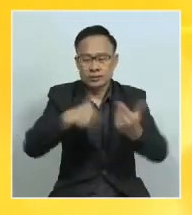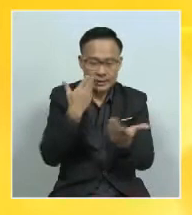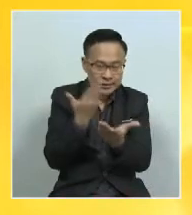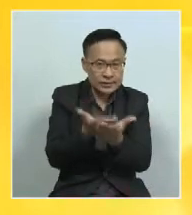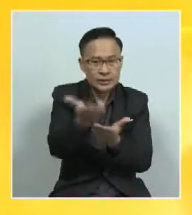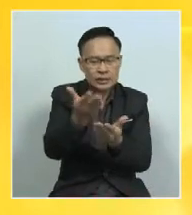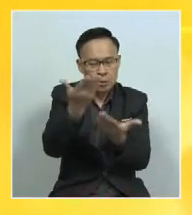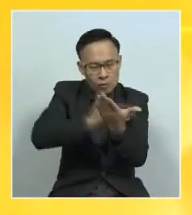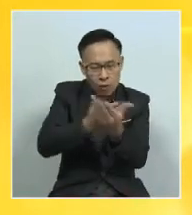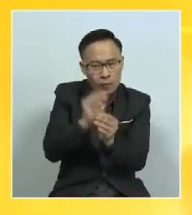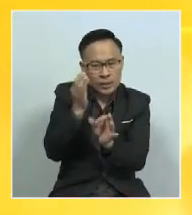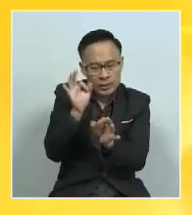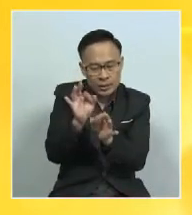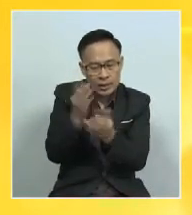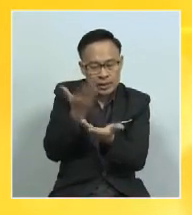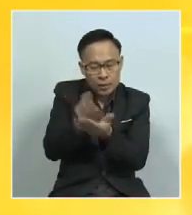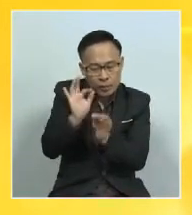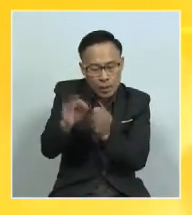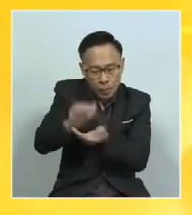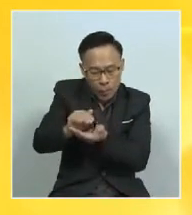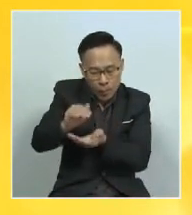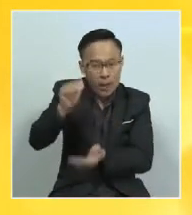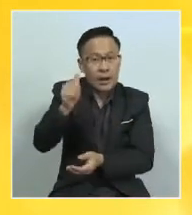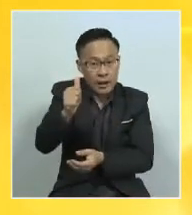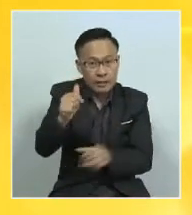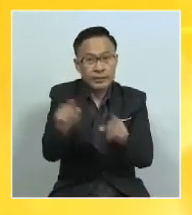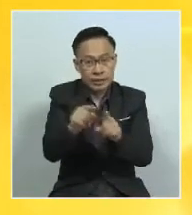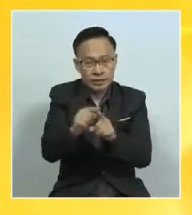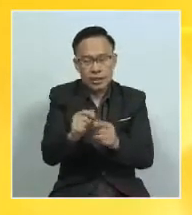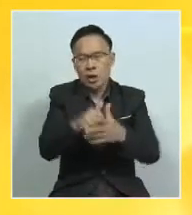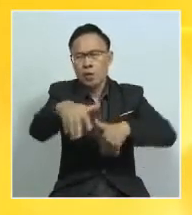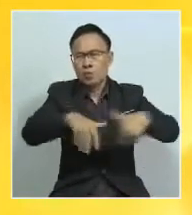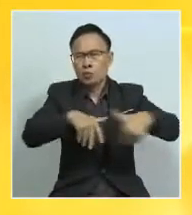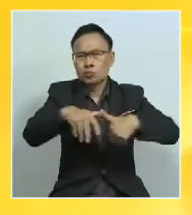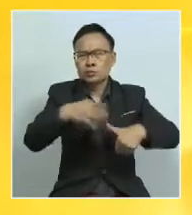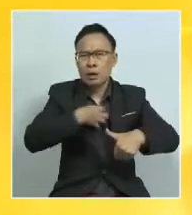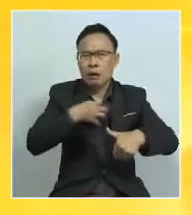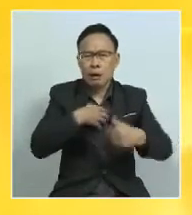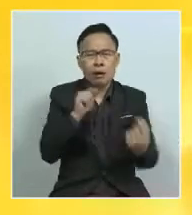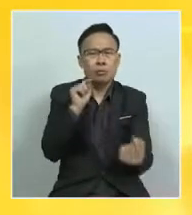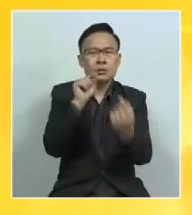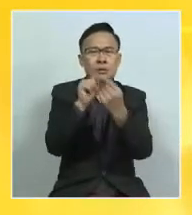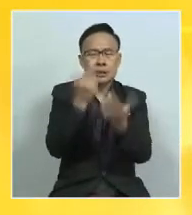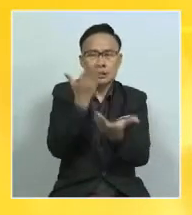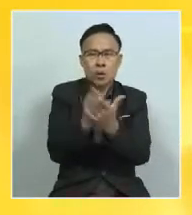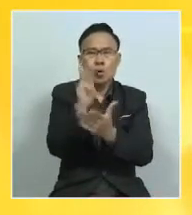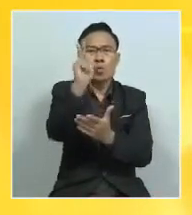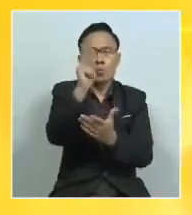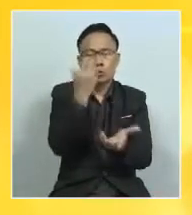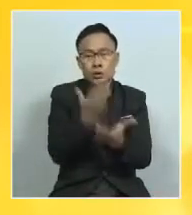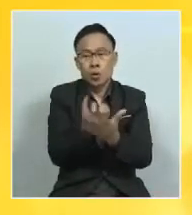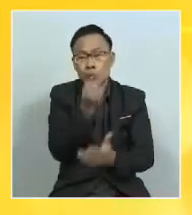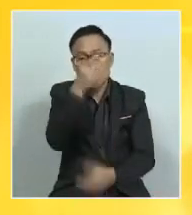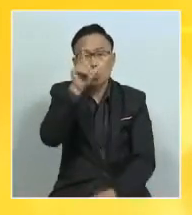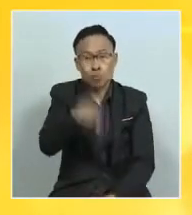ออมเงินให้กับผู้มีรายได้น้อยแล้วก ็ ผู้มีรายได้ปานกลางด้วยที่สำคัญก็คือว่าพี่น้องประชาชนสามารถเข้าถึงแหล่งกู้ยืมเงินที่ดอกเบี้ยต่ำ